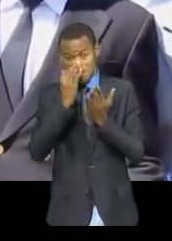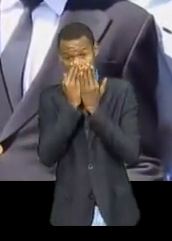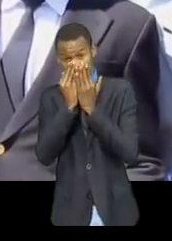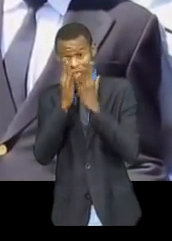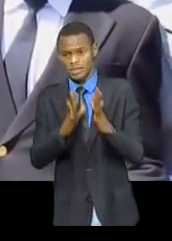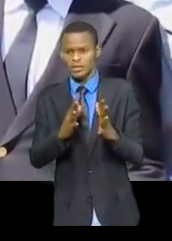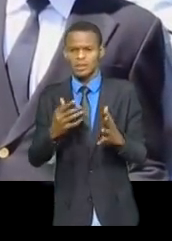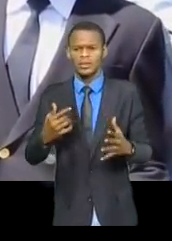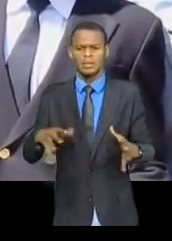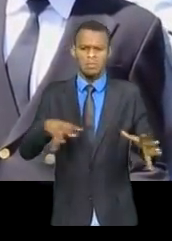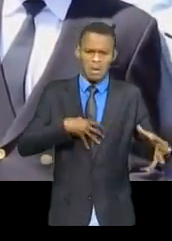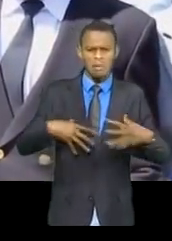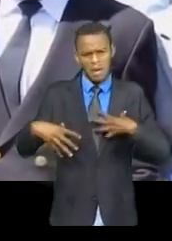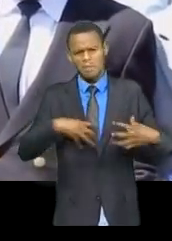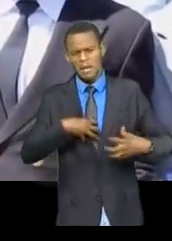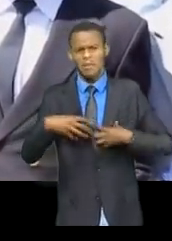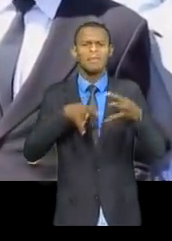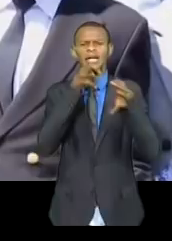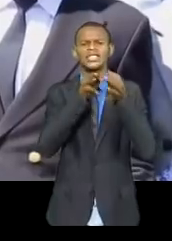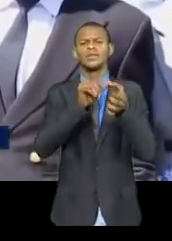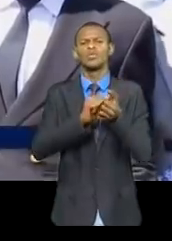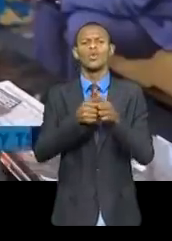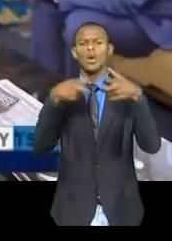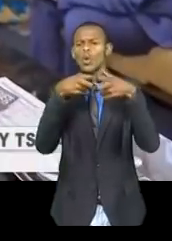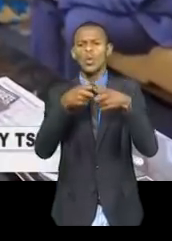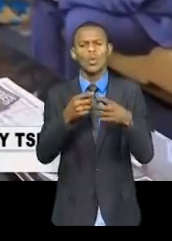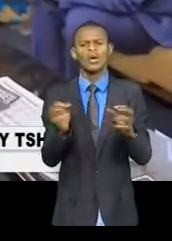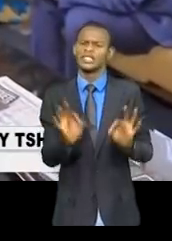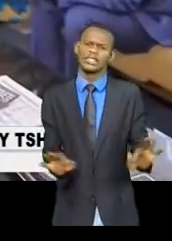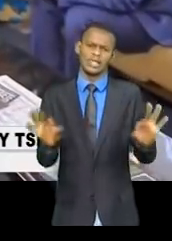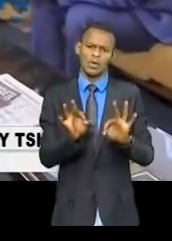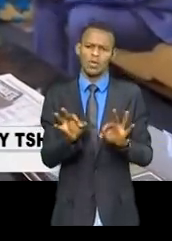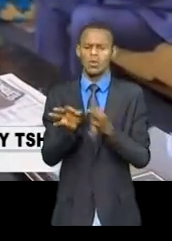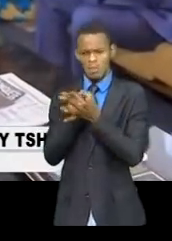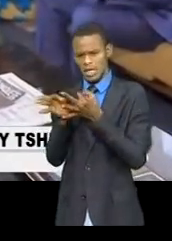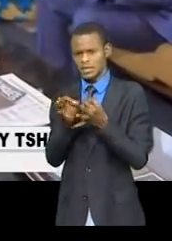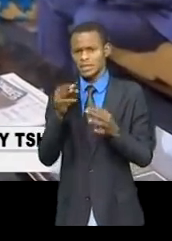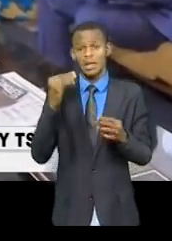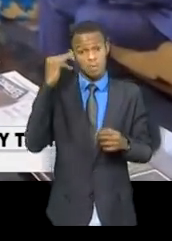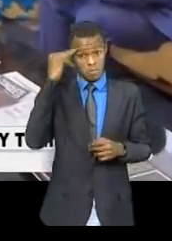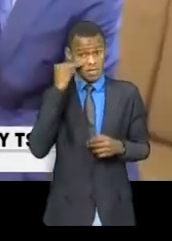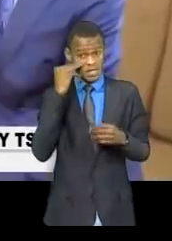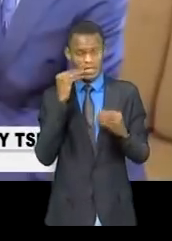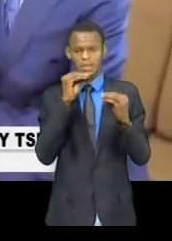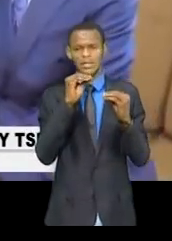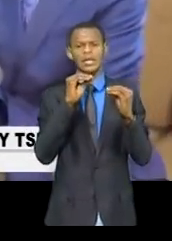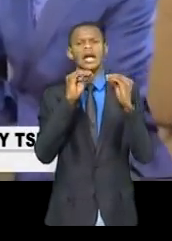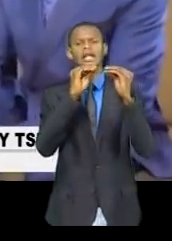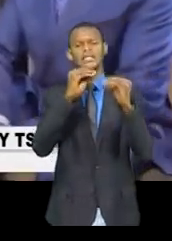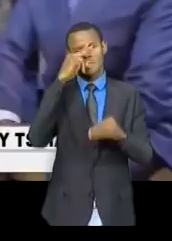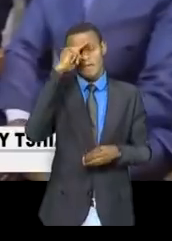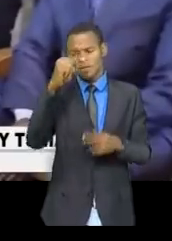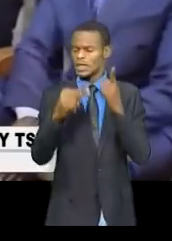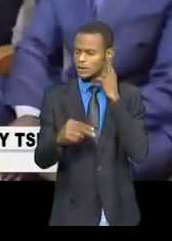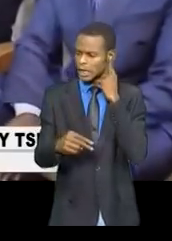soulevées ont trouvé un répondant positif de la part du ministre Muhindo Nzangi, qui a directement réuni toutes les parties